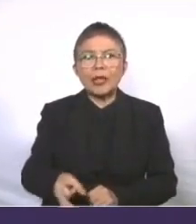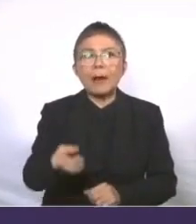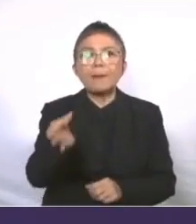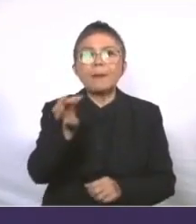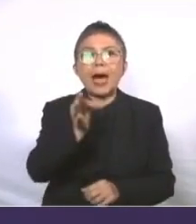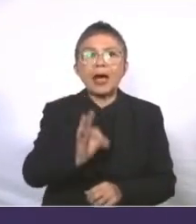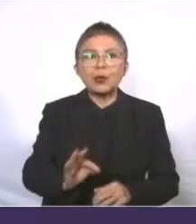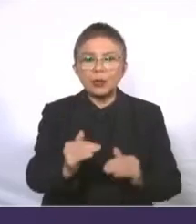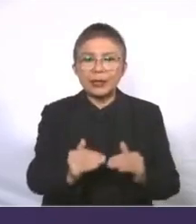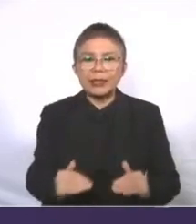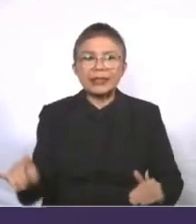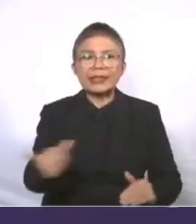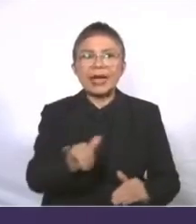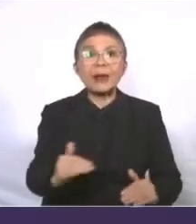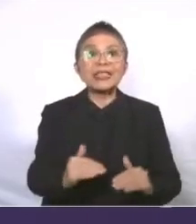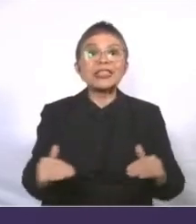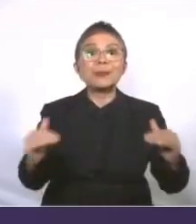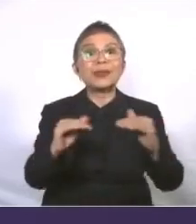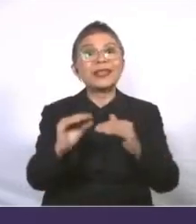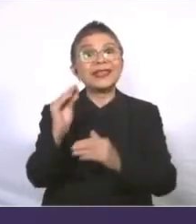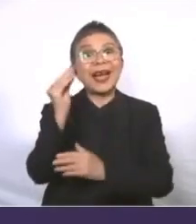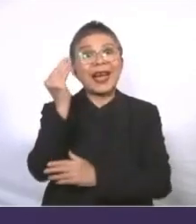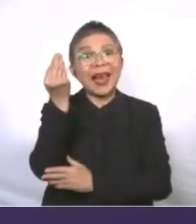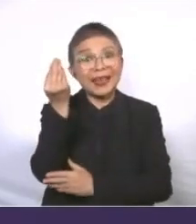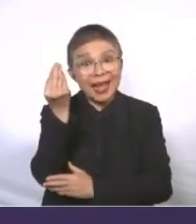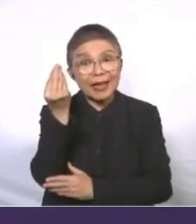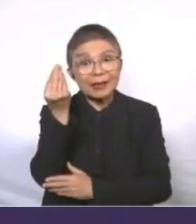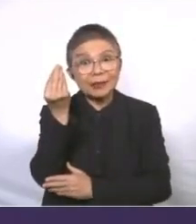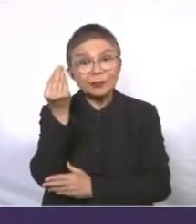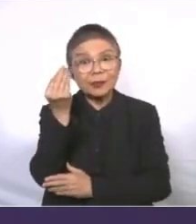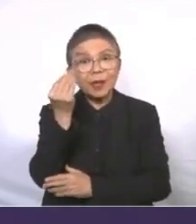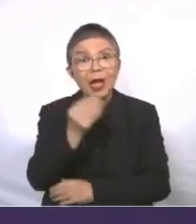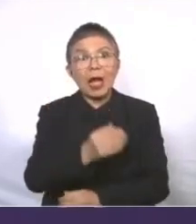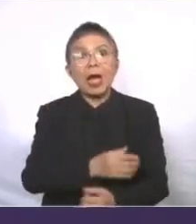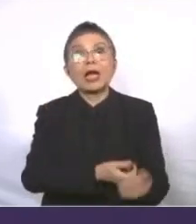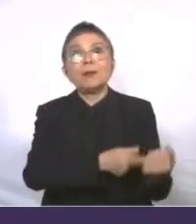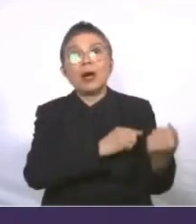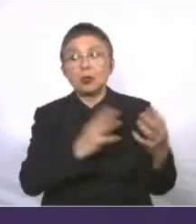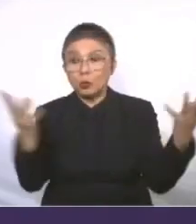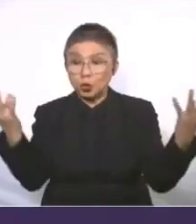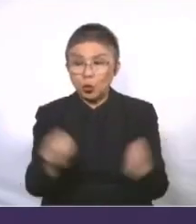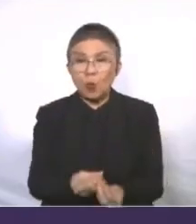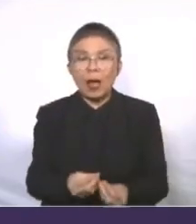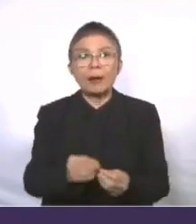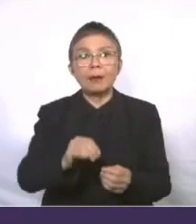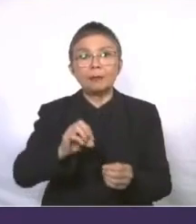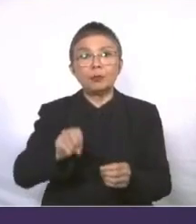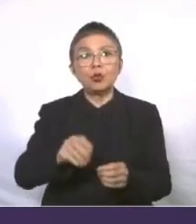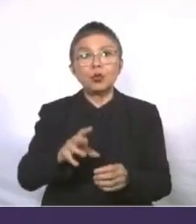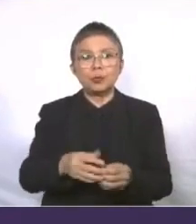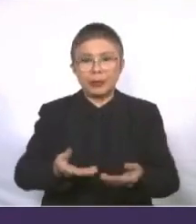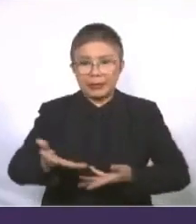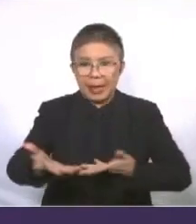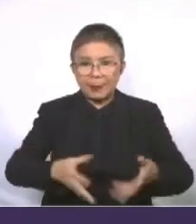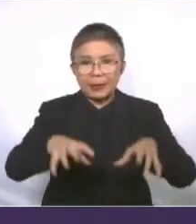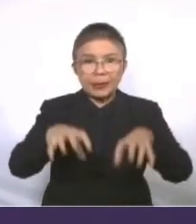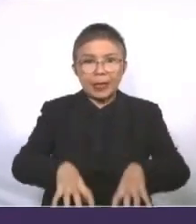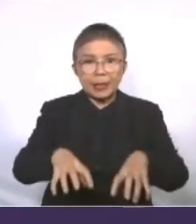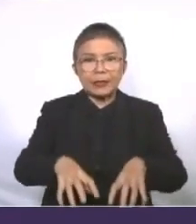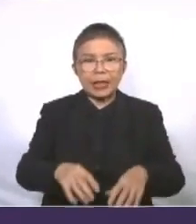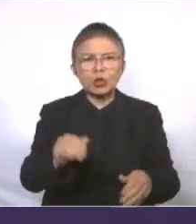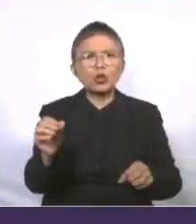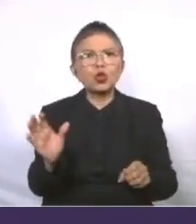selevel dengan Jakarta dengan kemampuan menampung jumlah penduduk memberikan sarana dan prasarana yang